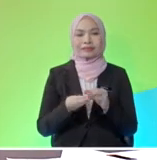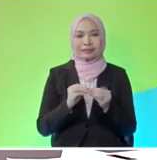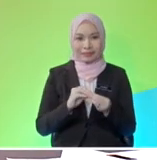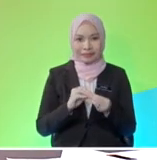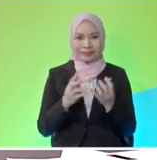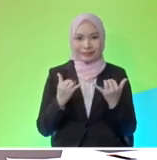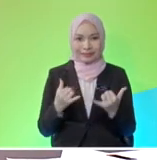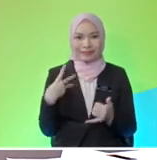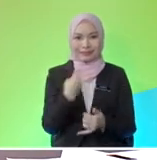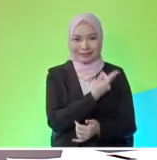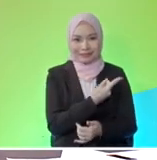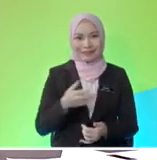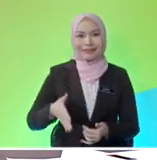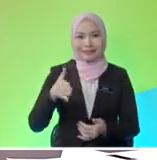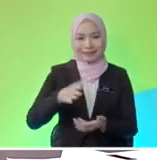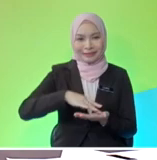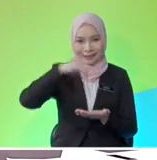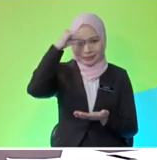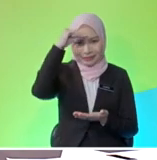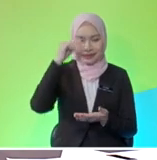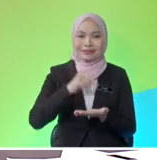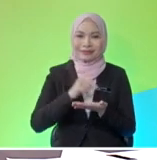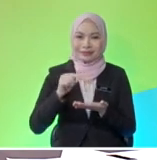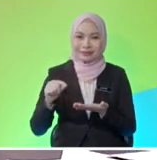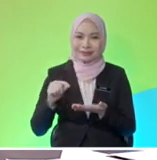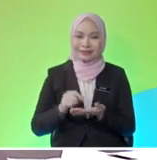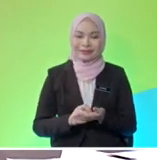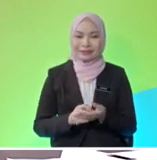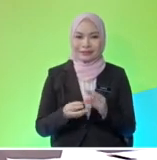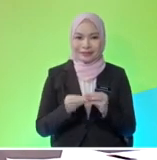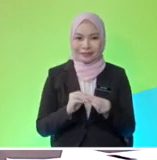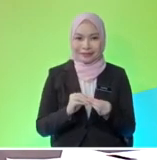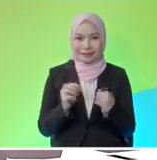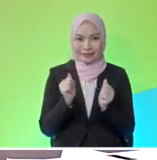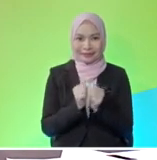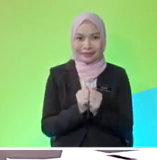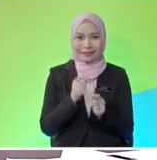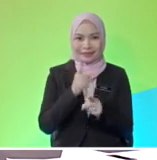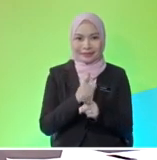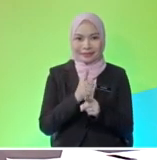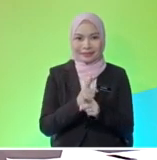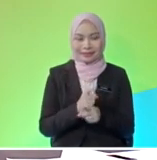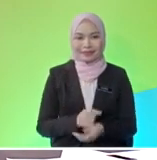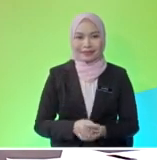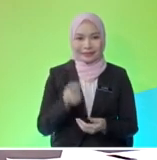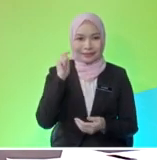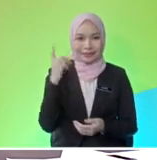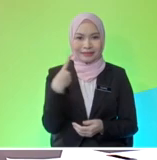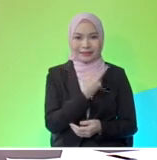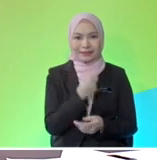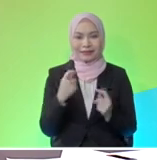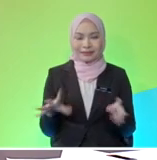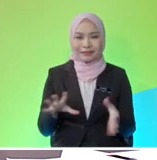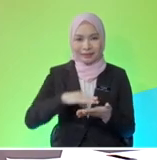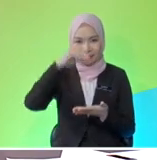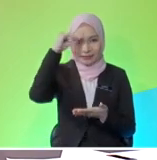belajar menulis nombor dengan betul. Sebab tadi kita dah belajar dah nombor 1 hingga 20. Sekarang ni kita nak tahulah macam